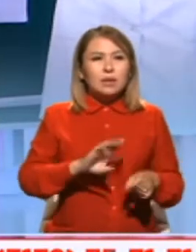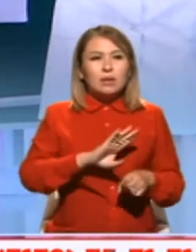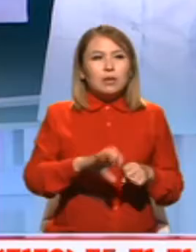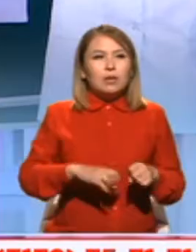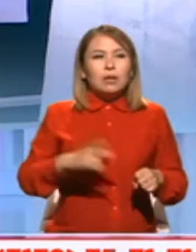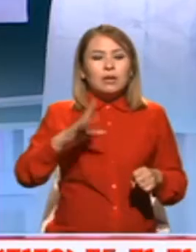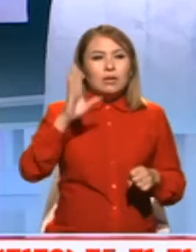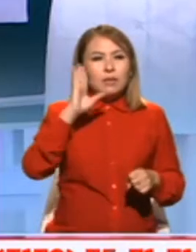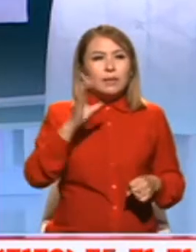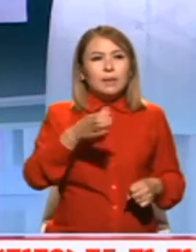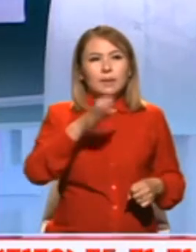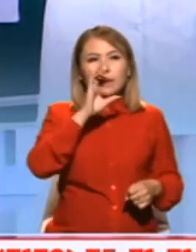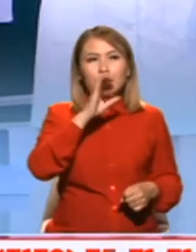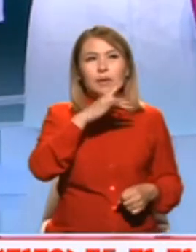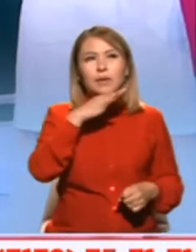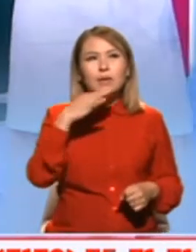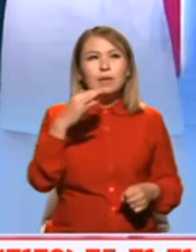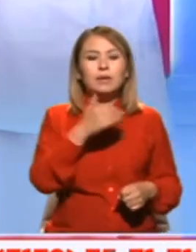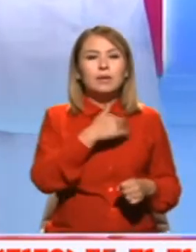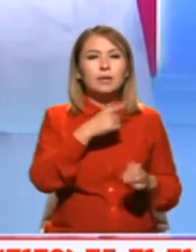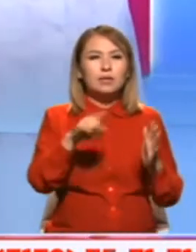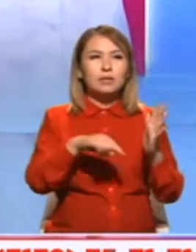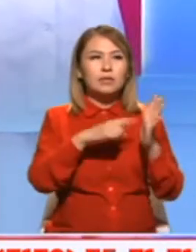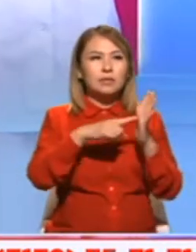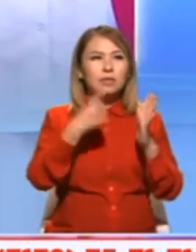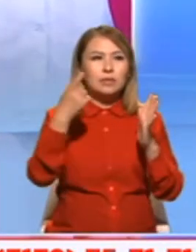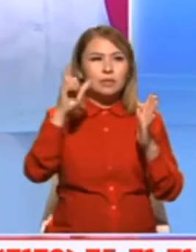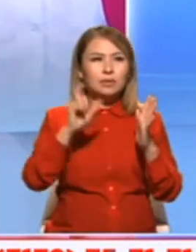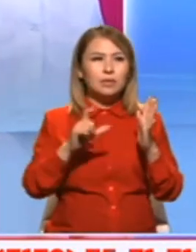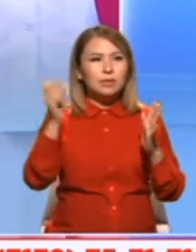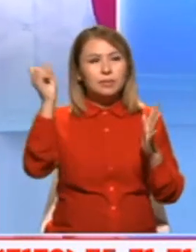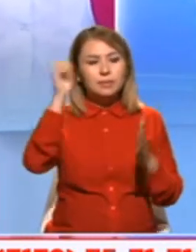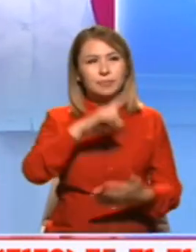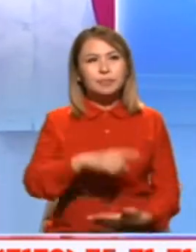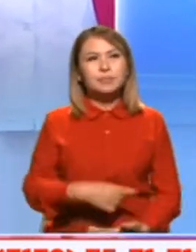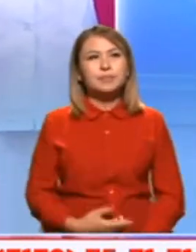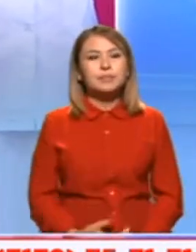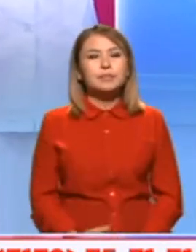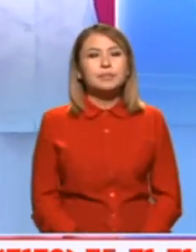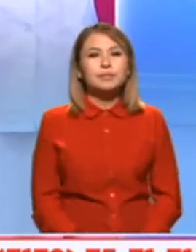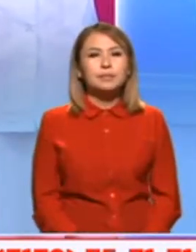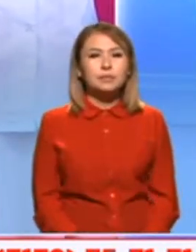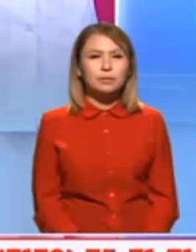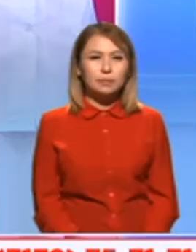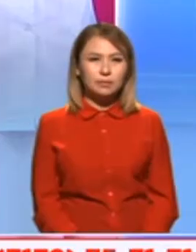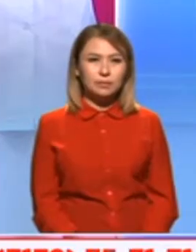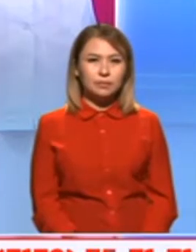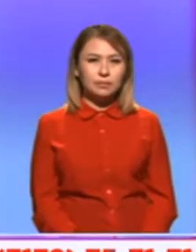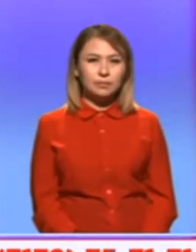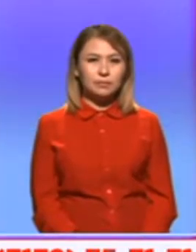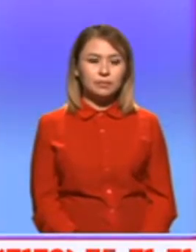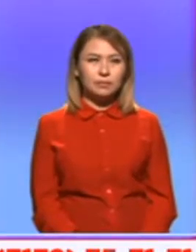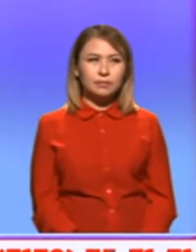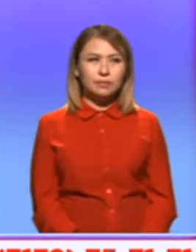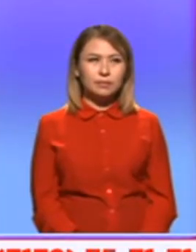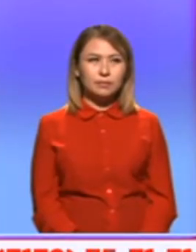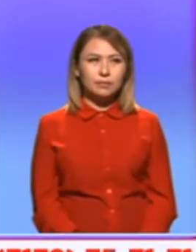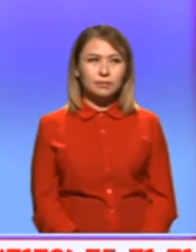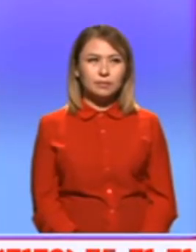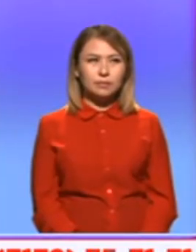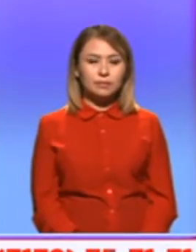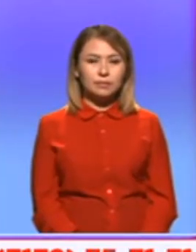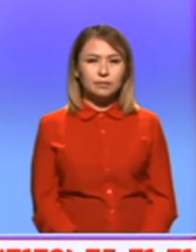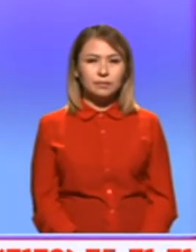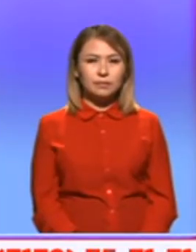Суды көбірек ішу керек. Сіздерге сауал қоямын деген тағы бір көрерменіміз бар, байланыста тұр. Сәлеметсіз бе, тыңдап тұрмыз. Алло, сіз